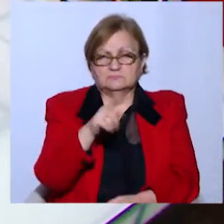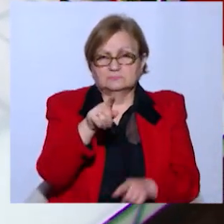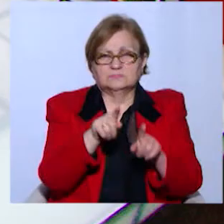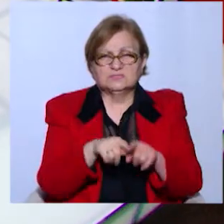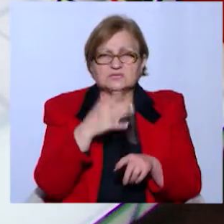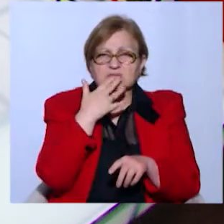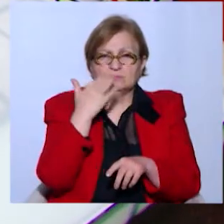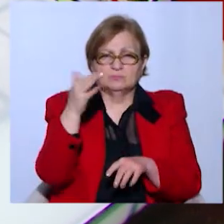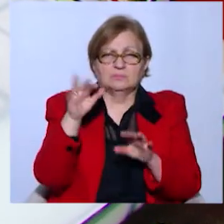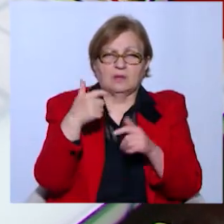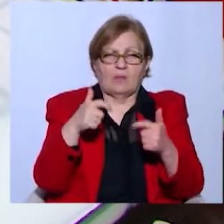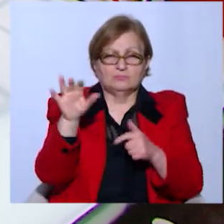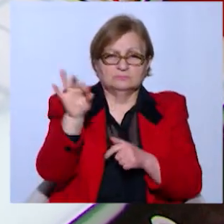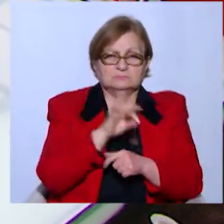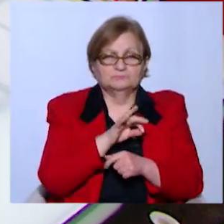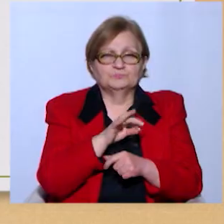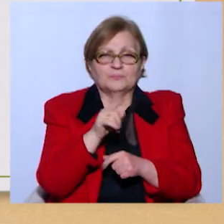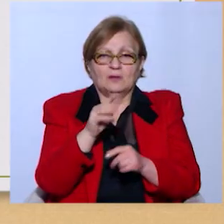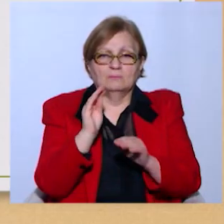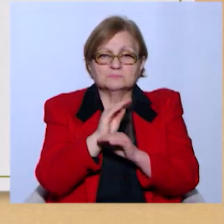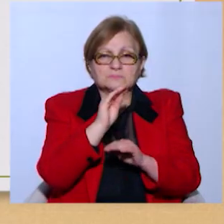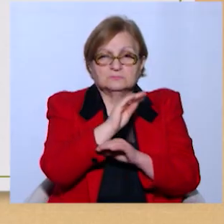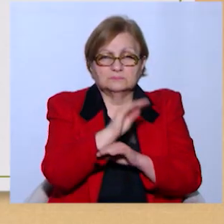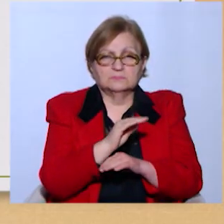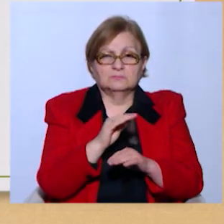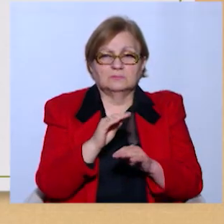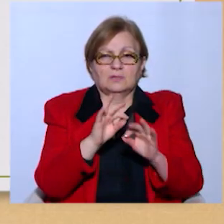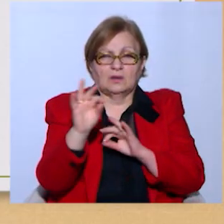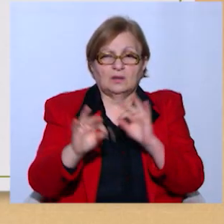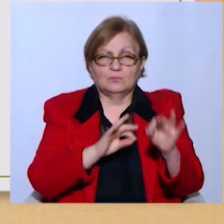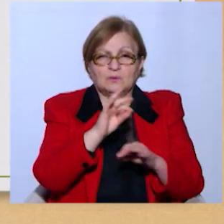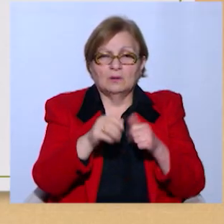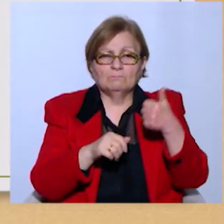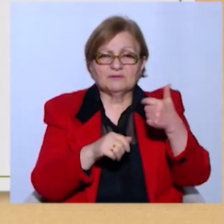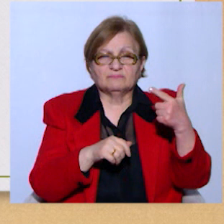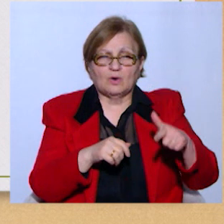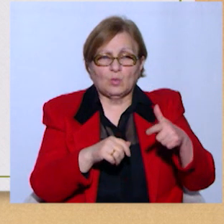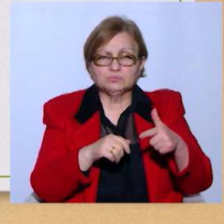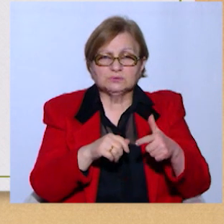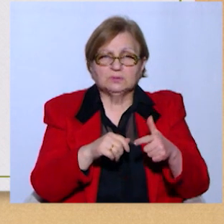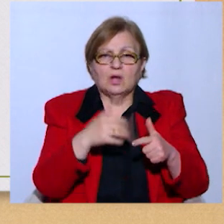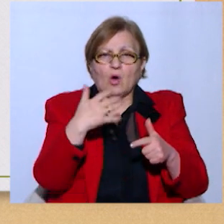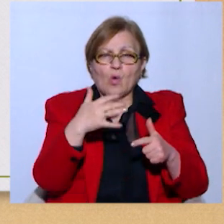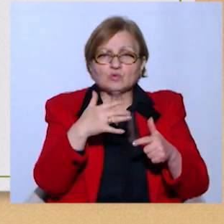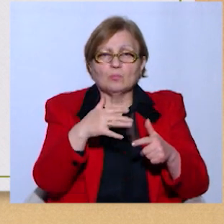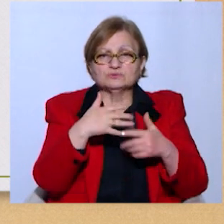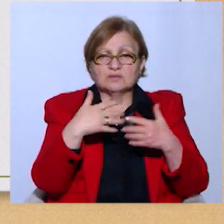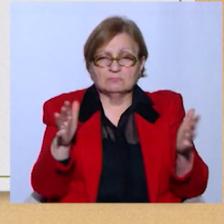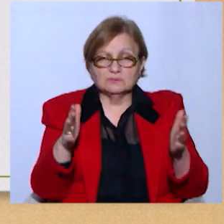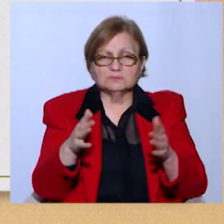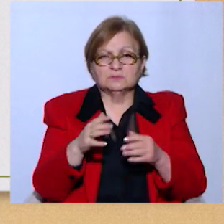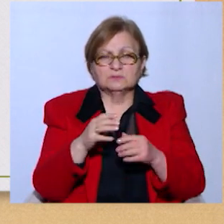გამოცდის ერთქულიანი ამოცანა, ზრდადი გეომეტრიული პროგრესიის პირველი 20 წევრის ჯამი 50-ჯერ მეტია პირველი 10 წევრის